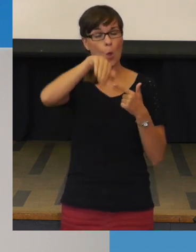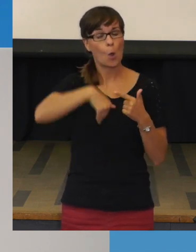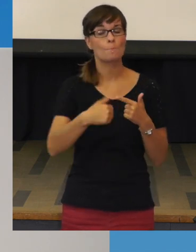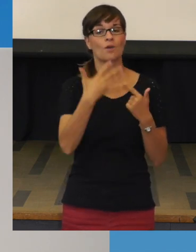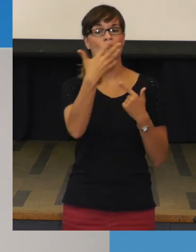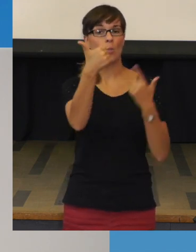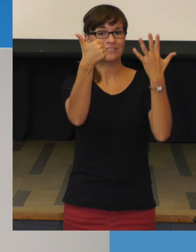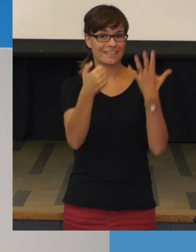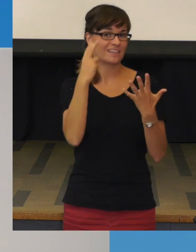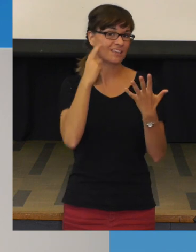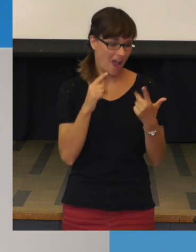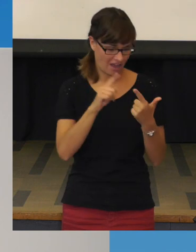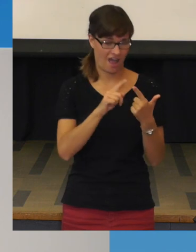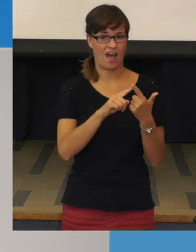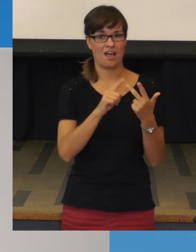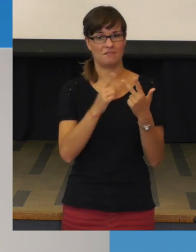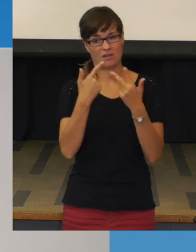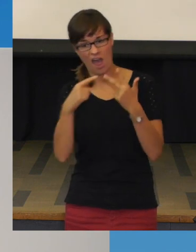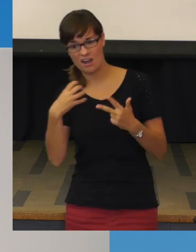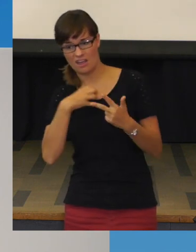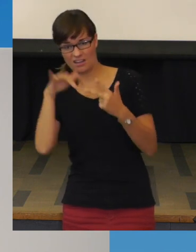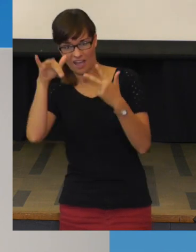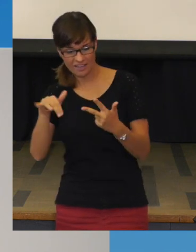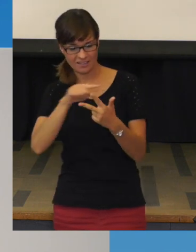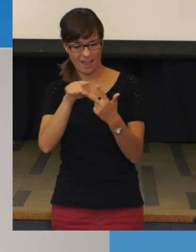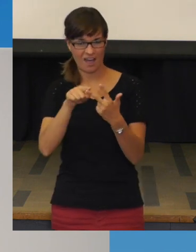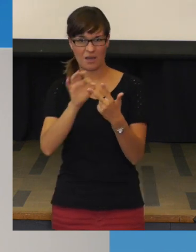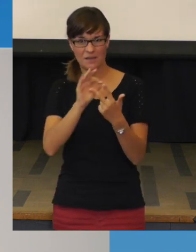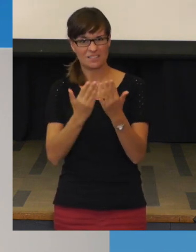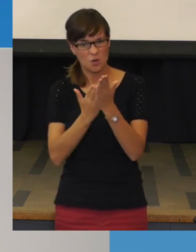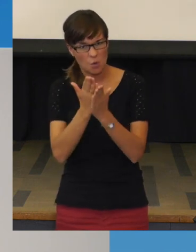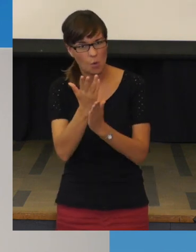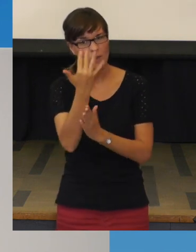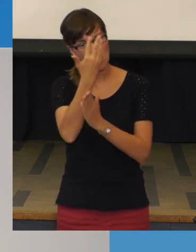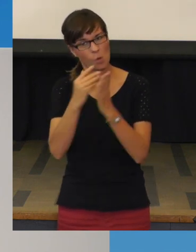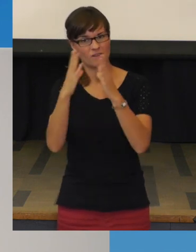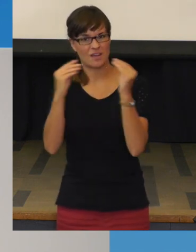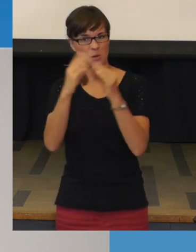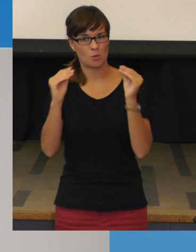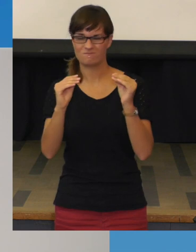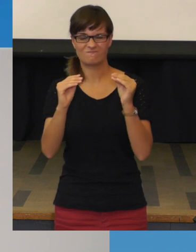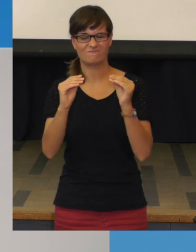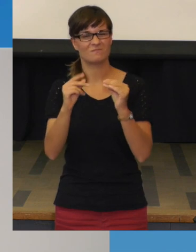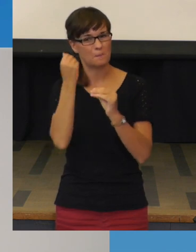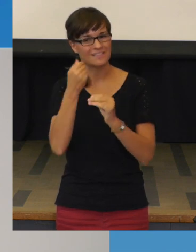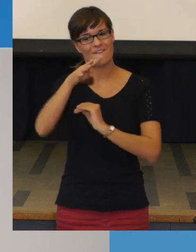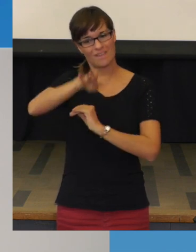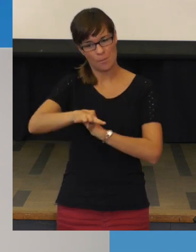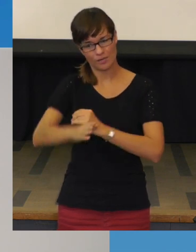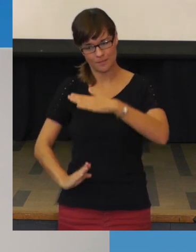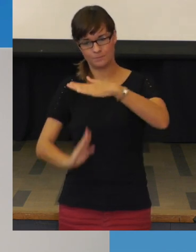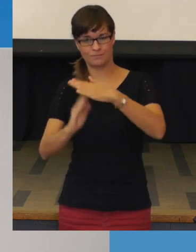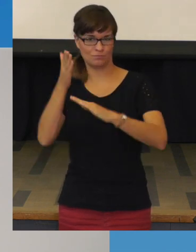begleitende Risikofaktoren haben, sollten eigentlich dauerhaft blutverdünnend behandelt werden. In der ersten Reihe haben wir angefangen,